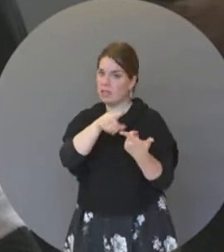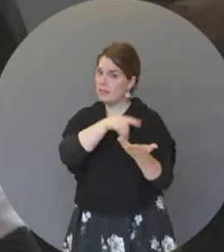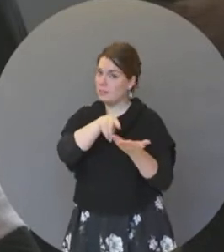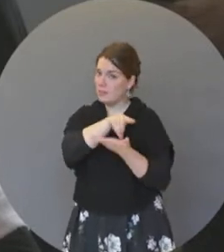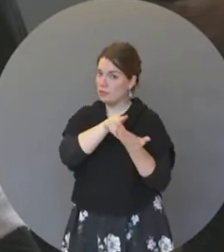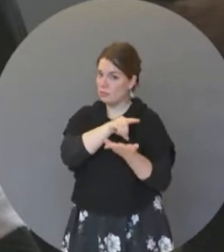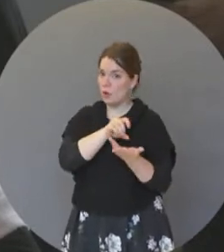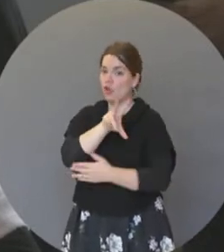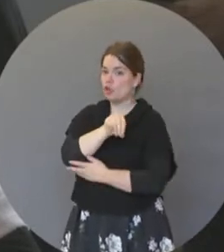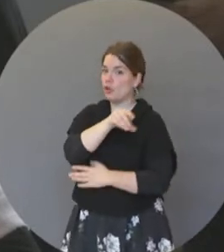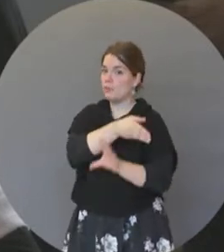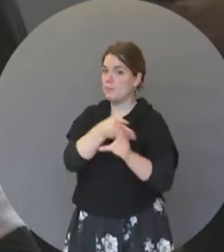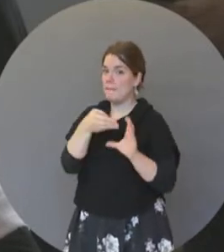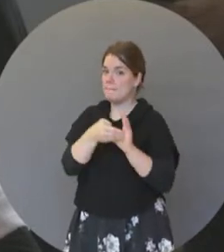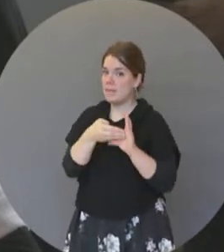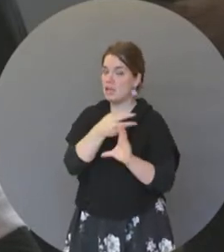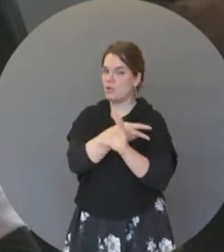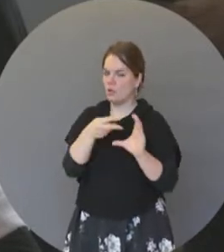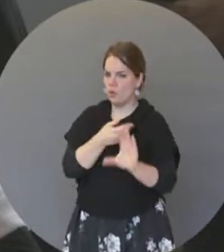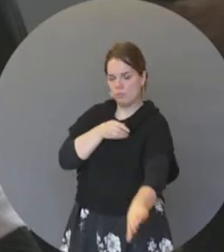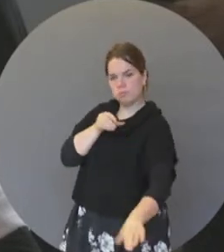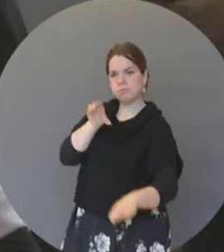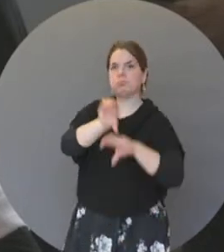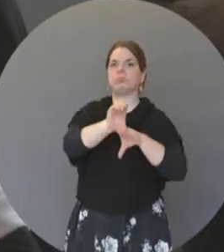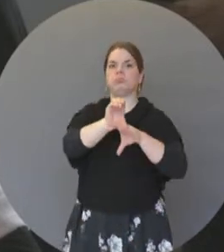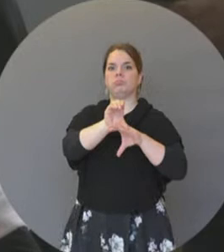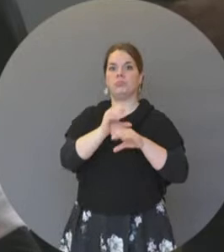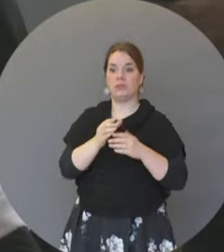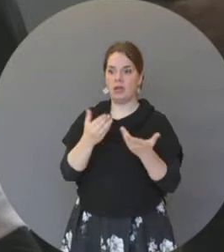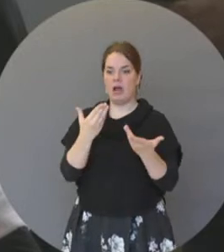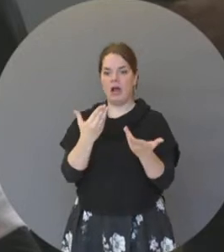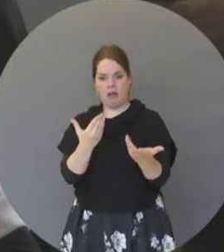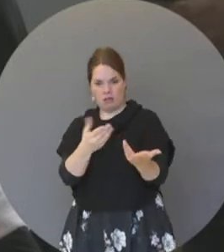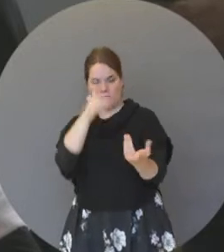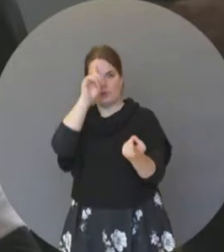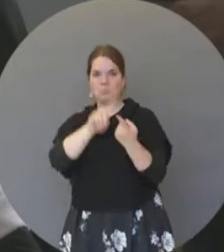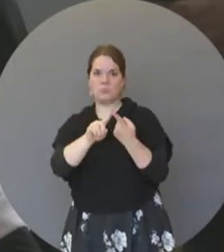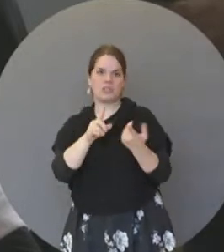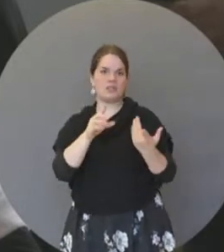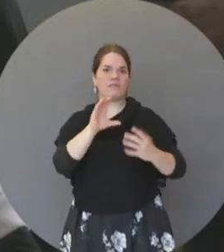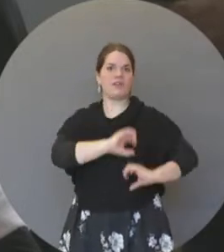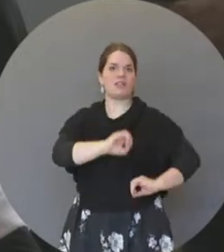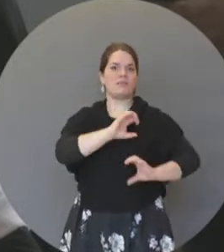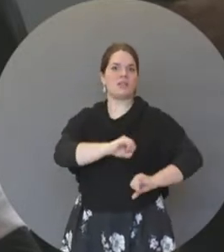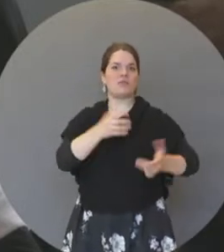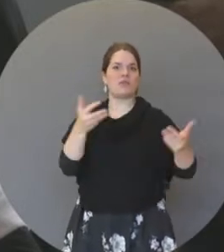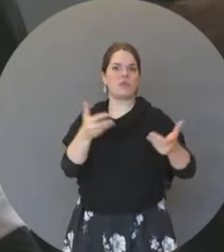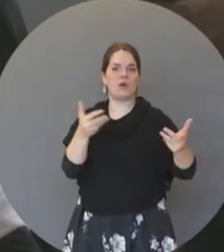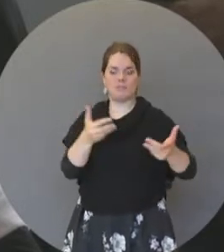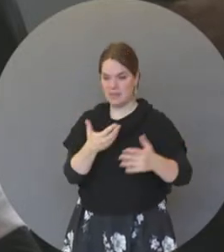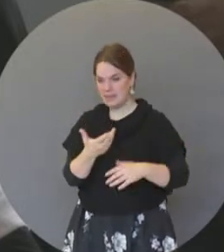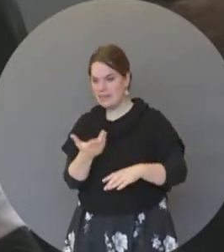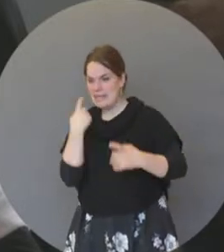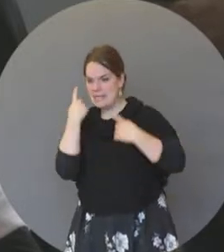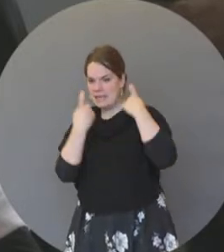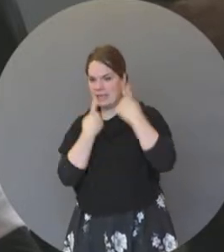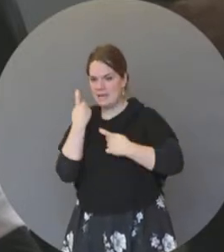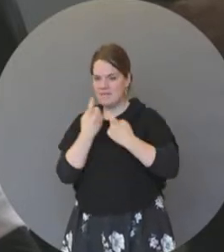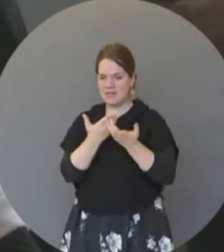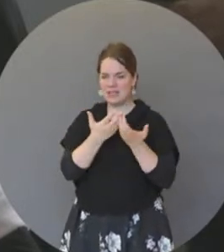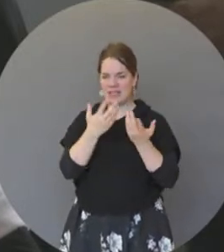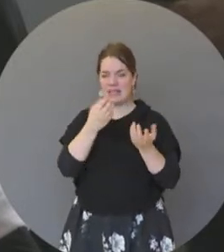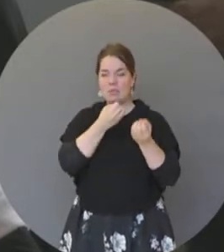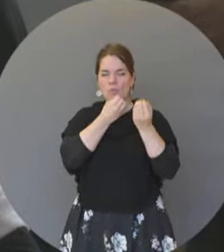euros là aussi l'objectif de cette expérimentation est de définir et de mettre en place sur le terrain une offre globale